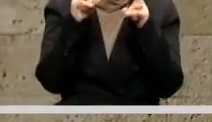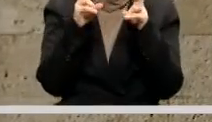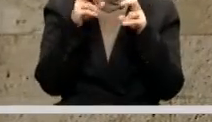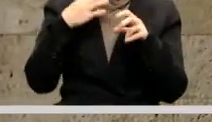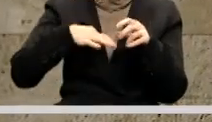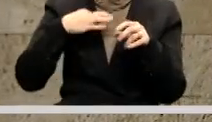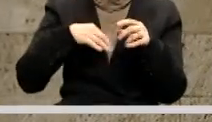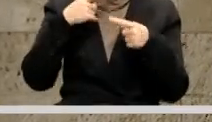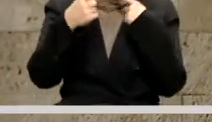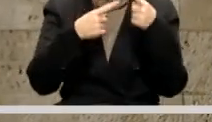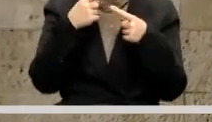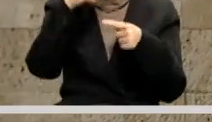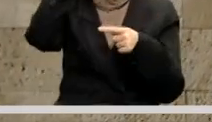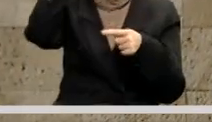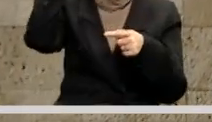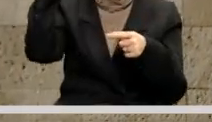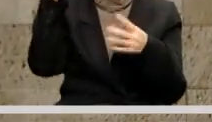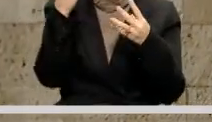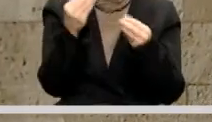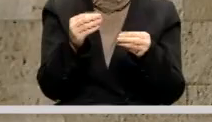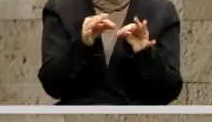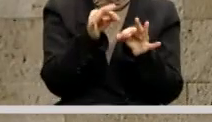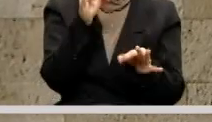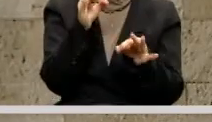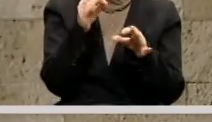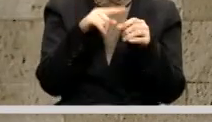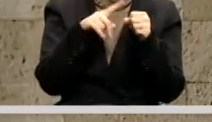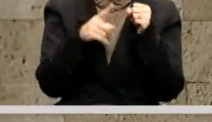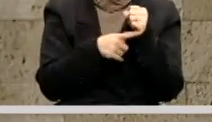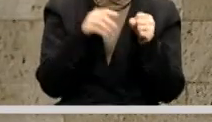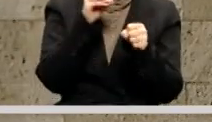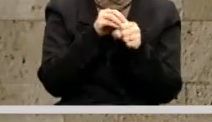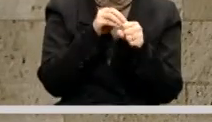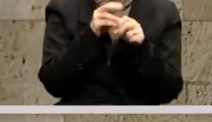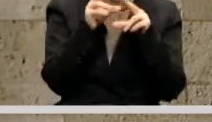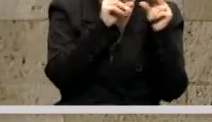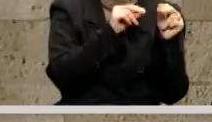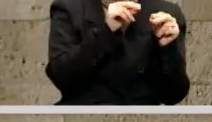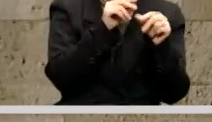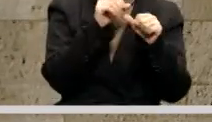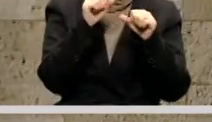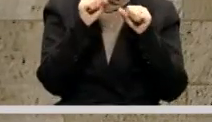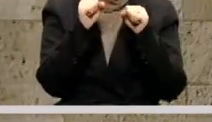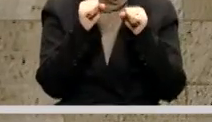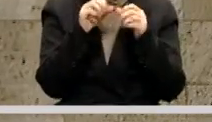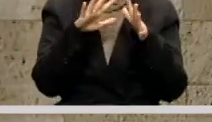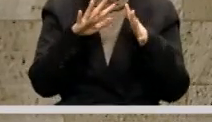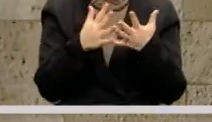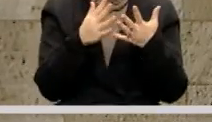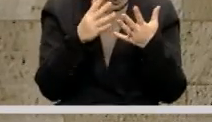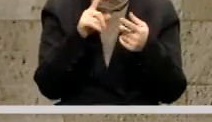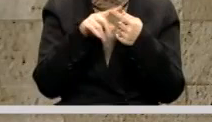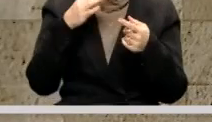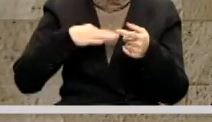olmamız da büyük bir şans. Çünkü insanlar hafta sonları uyku kalitesini epey bir bozuyorlar. Bununla evet, beraber pazartesi günü o